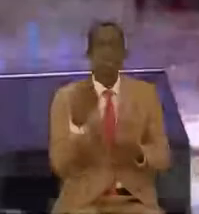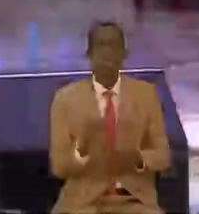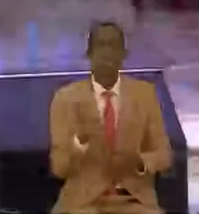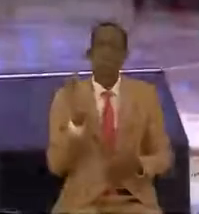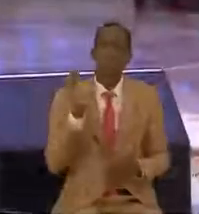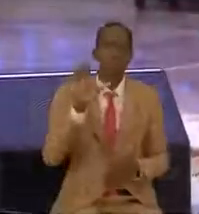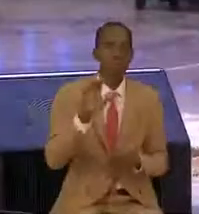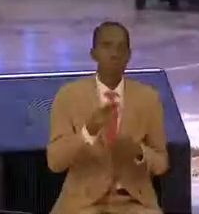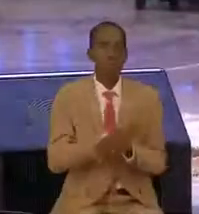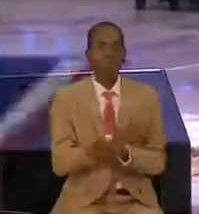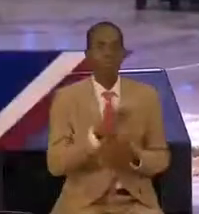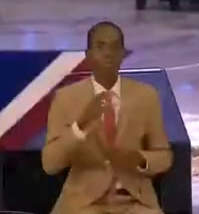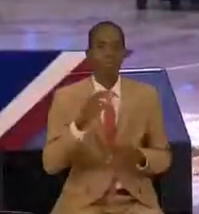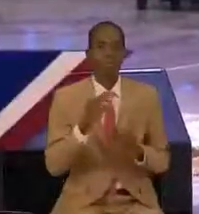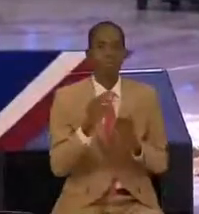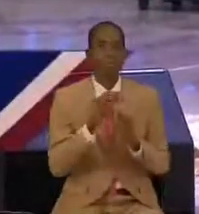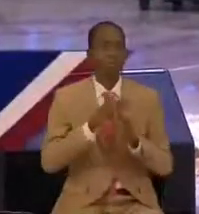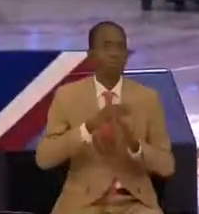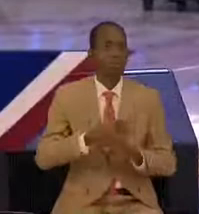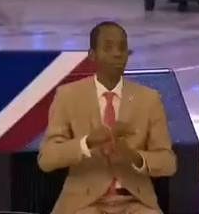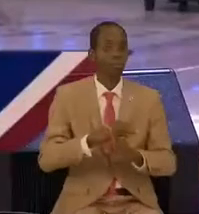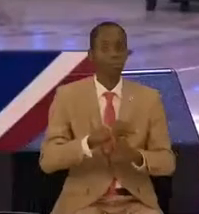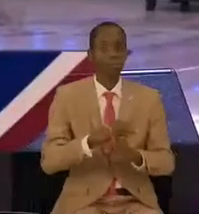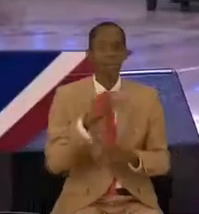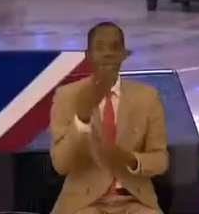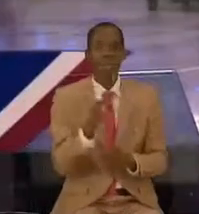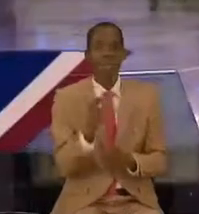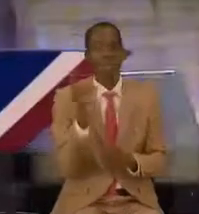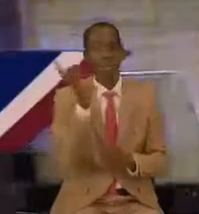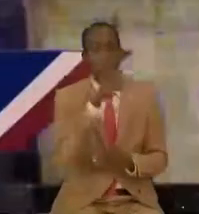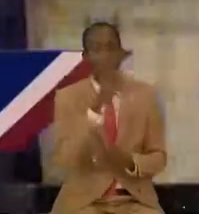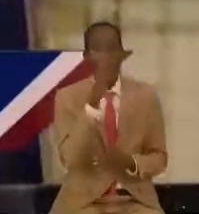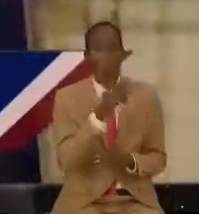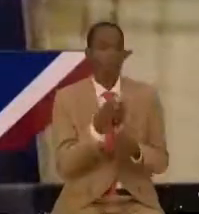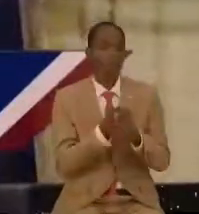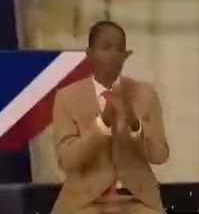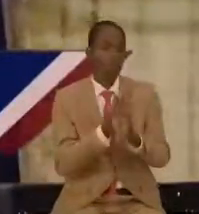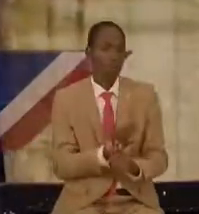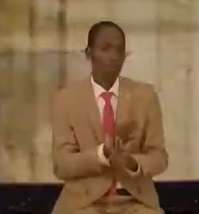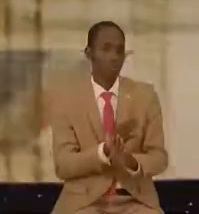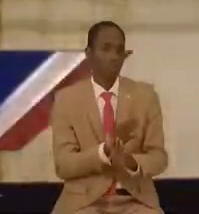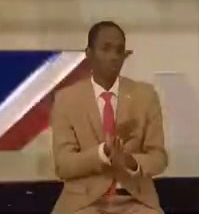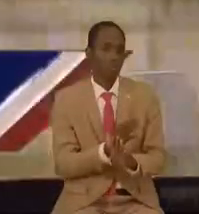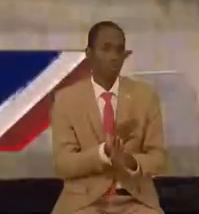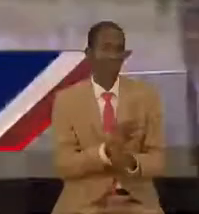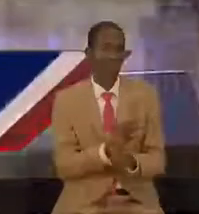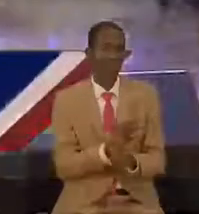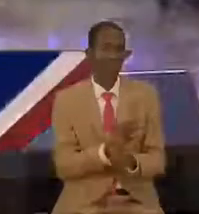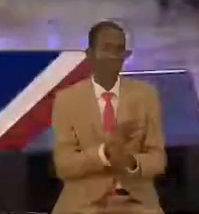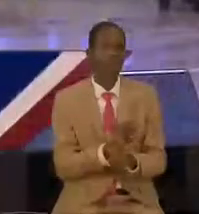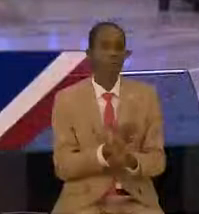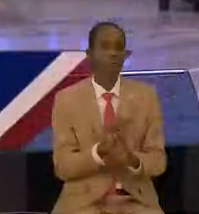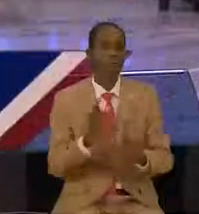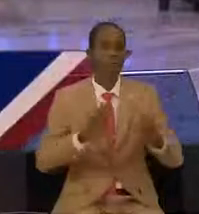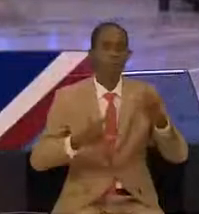la contrainte obligatoire des faux apôtres. Galates 6,